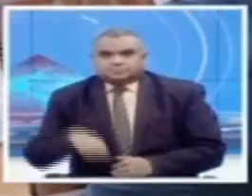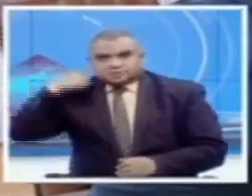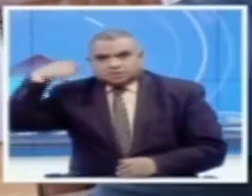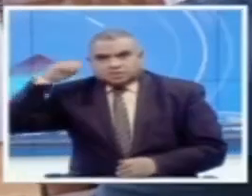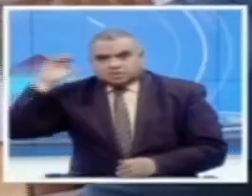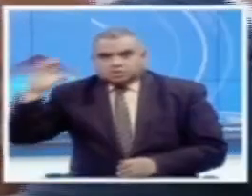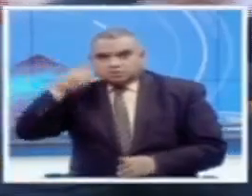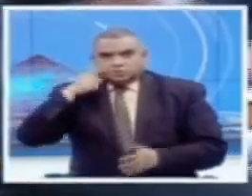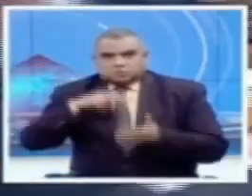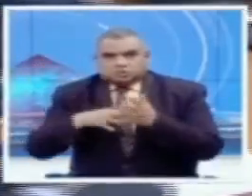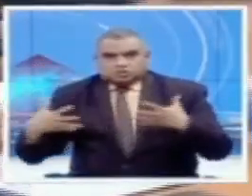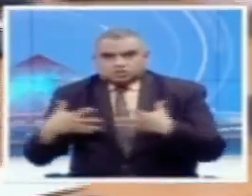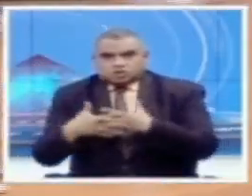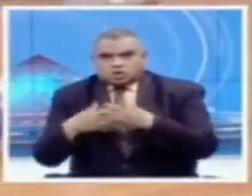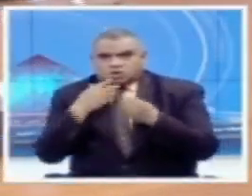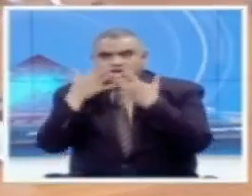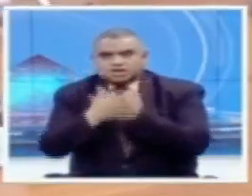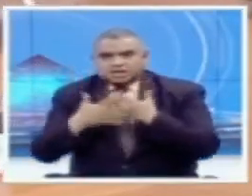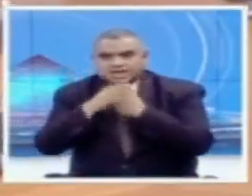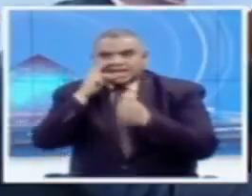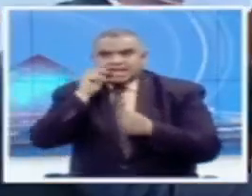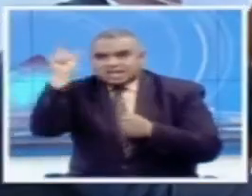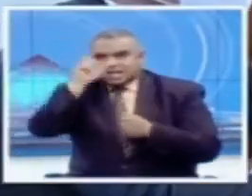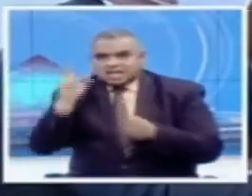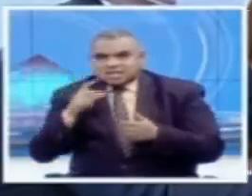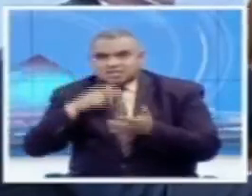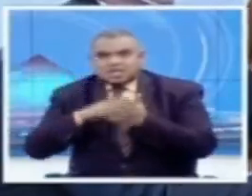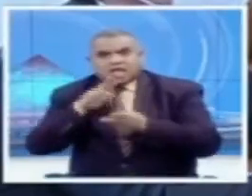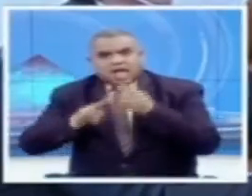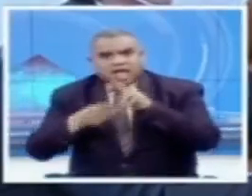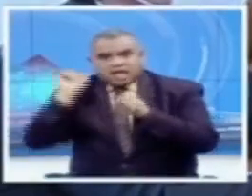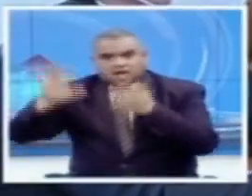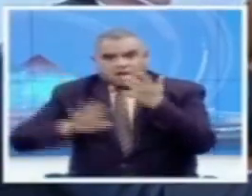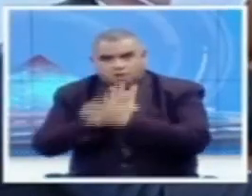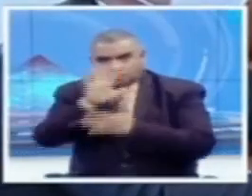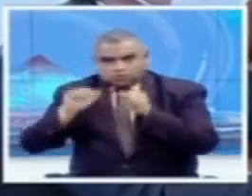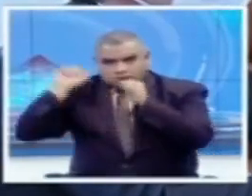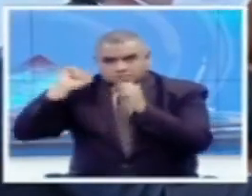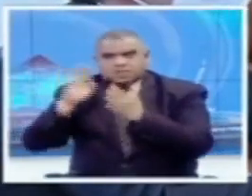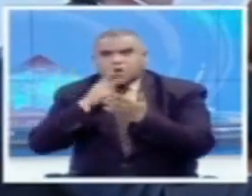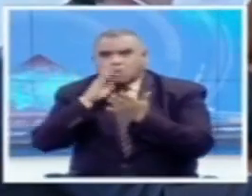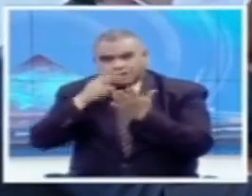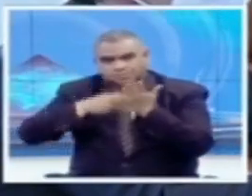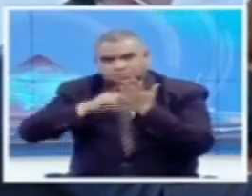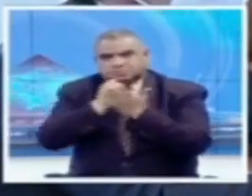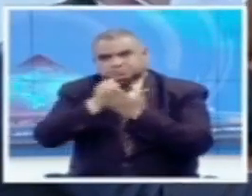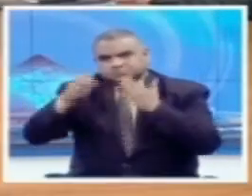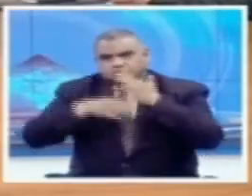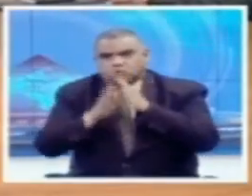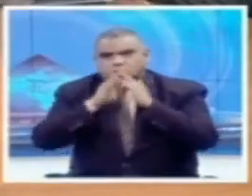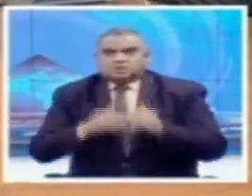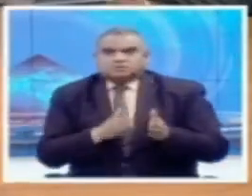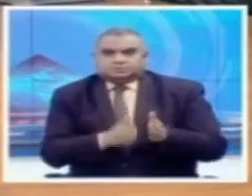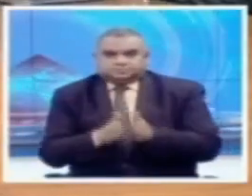الرئيس السيسي يثمن الشراكة مع إن الإيطالية ويوجه بتذليل أي عقبات قد تواجه أعمالها في مصر.